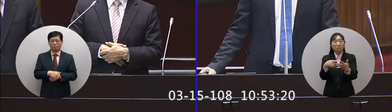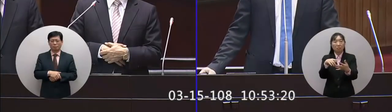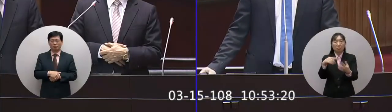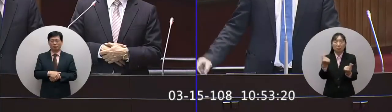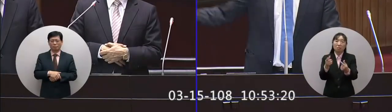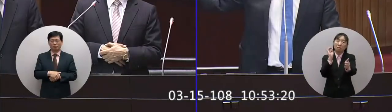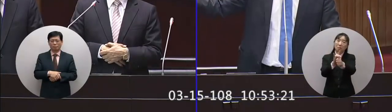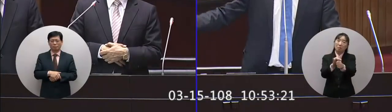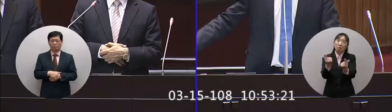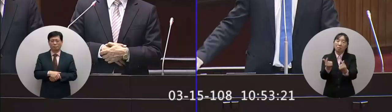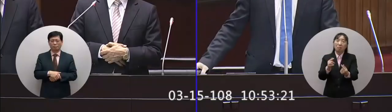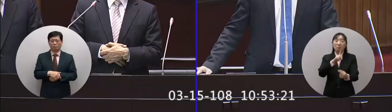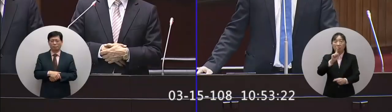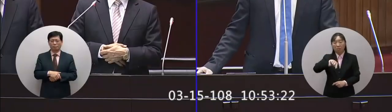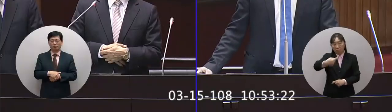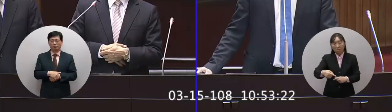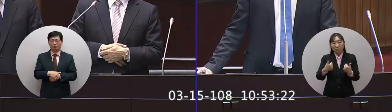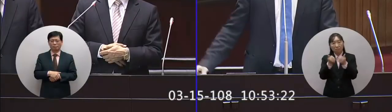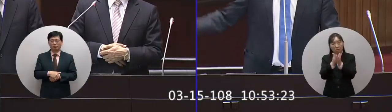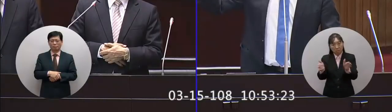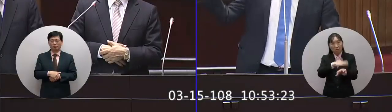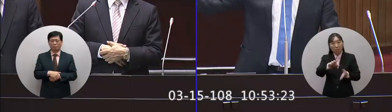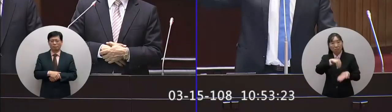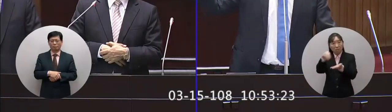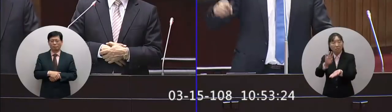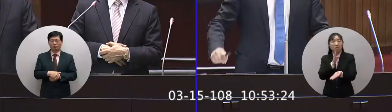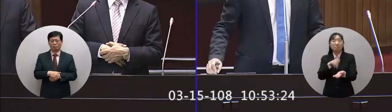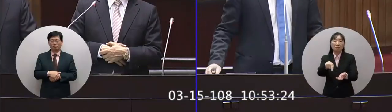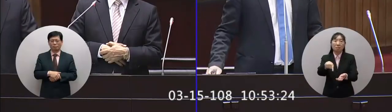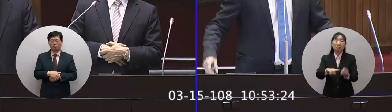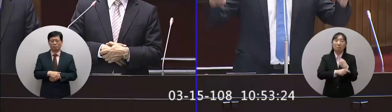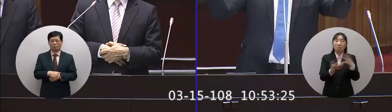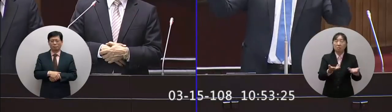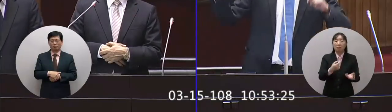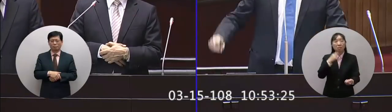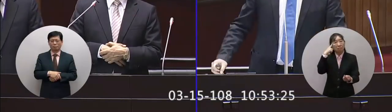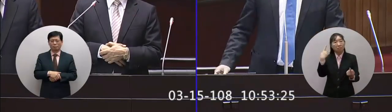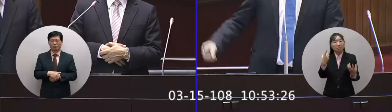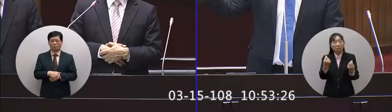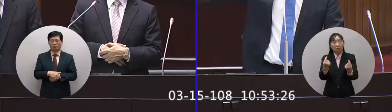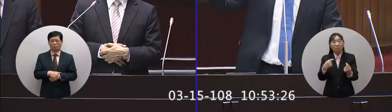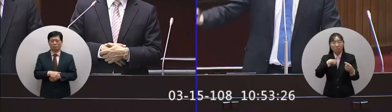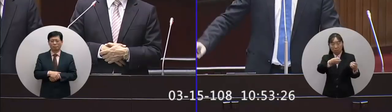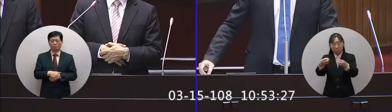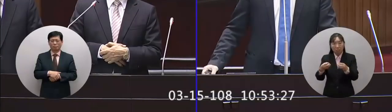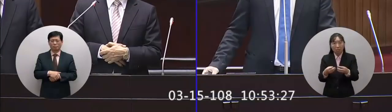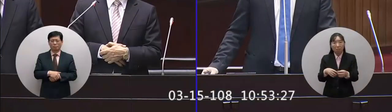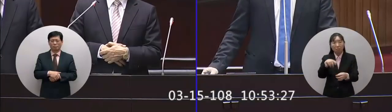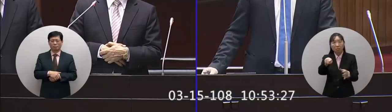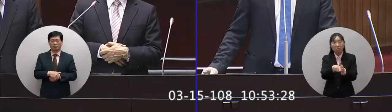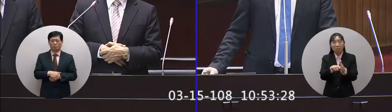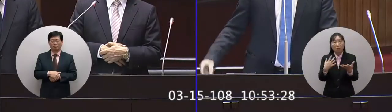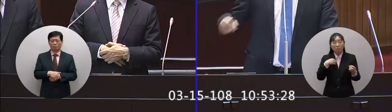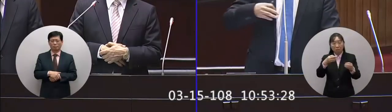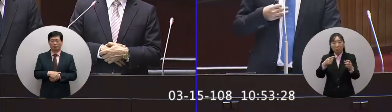家，说下个会期就要送来，是法案要共识，我们要讨论，延议多久没有办法